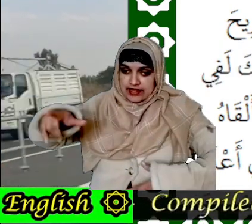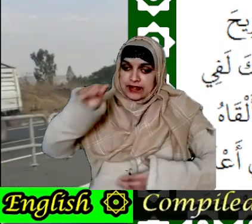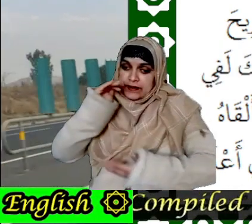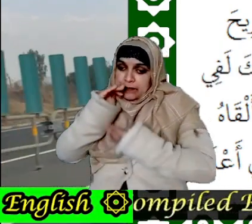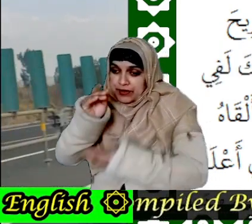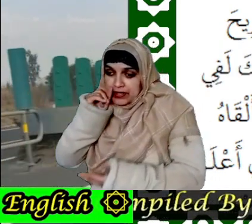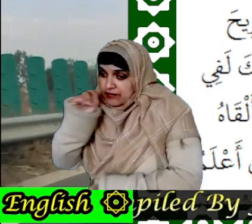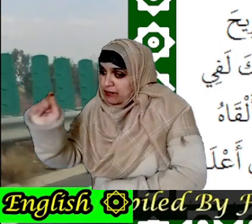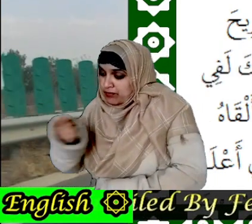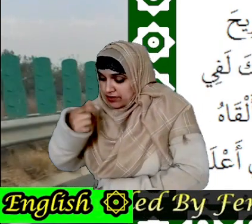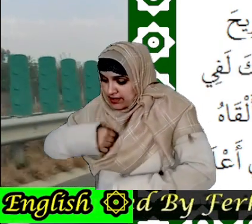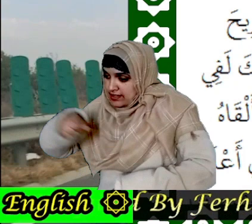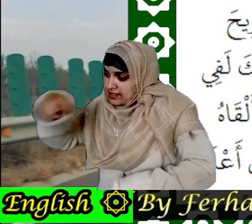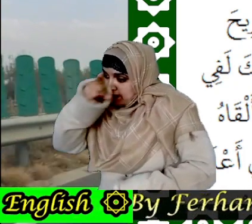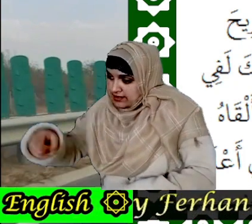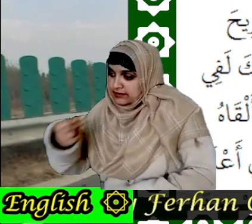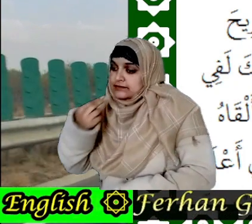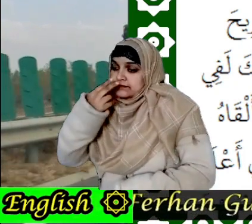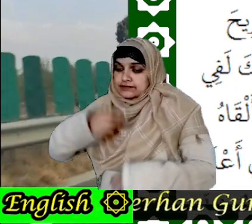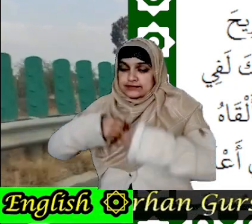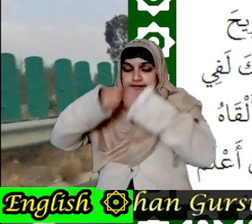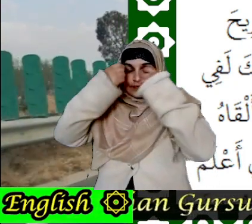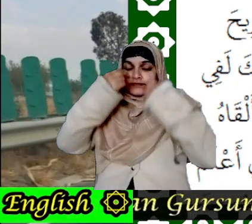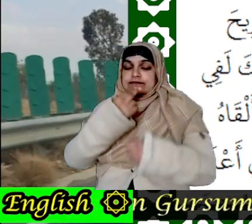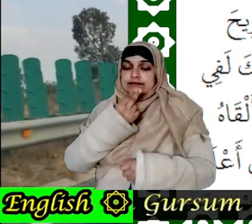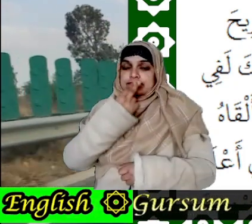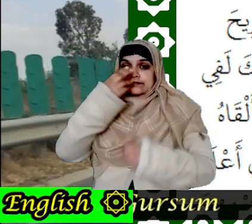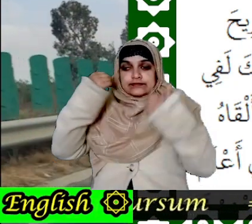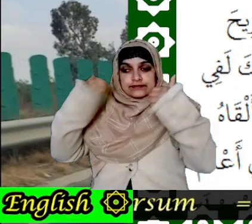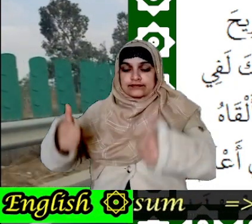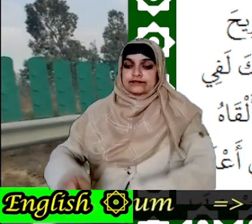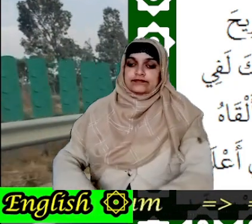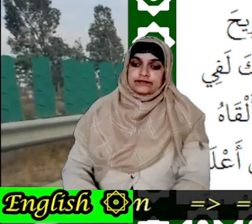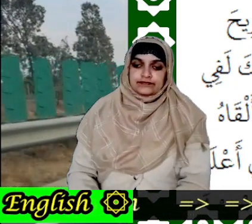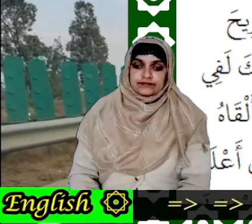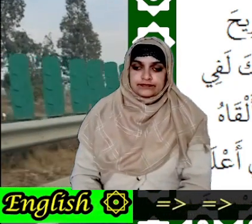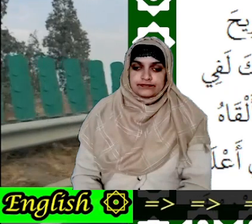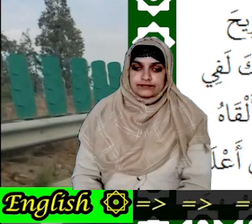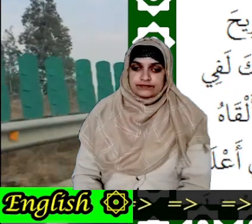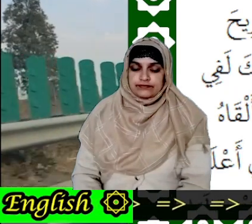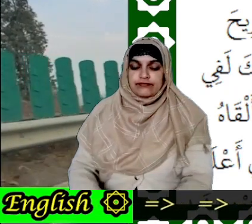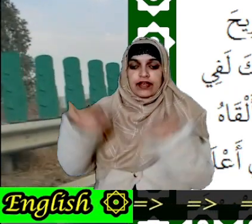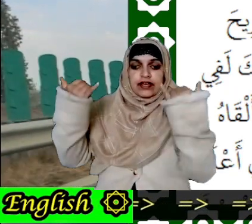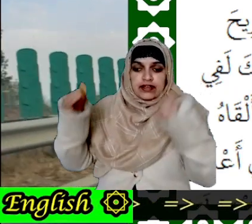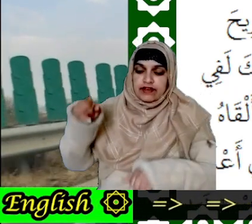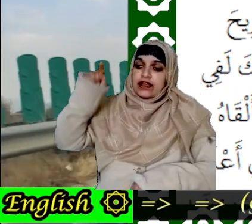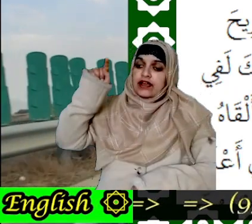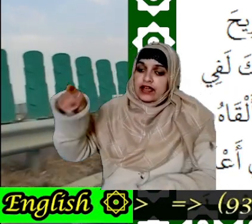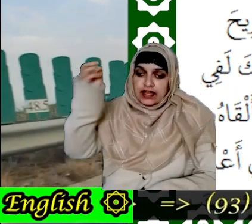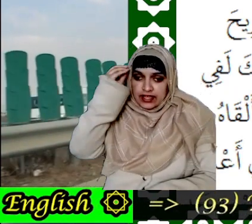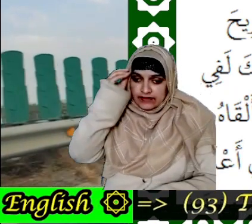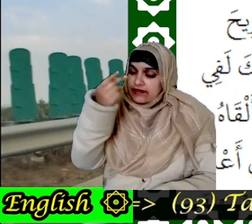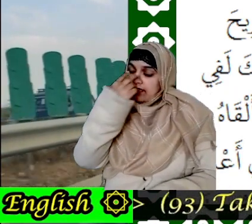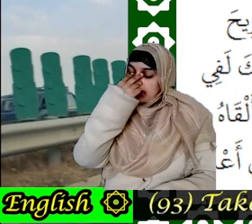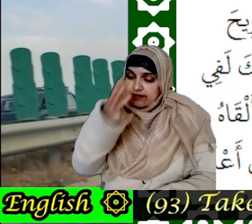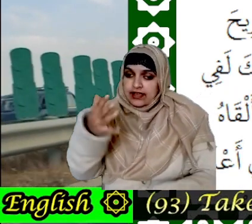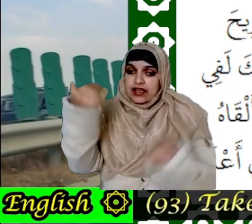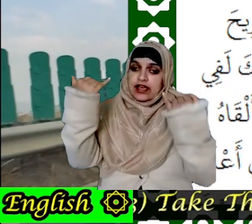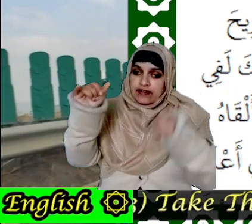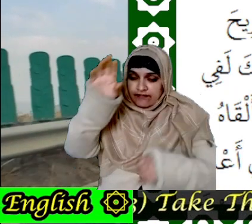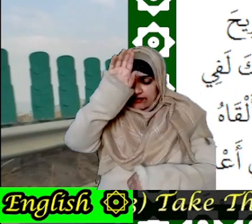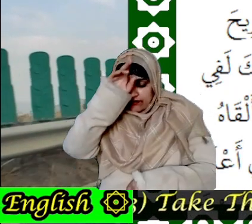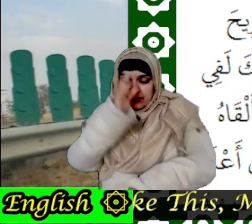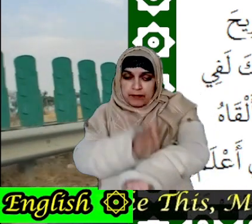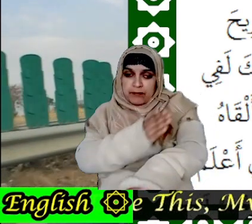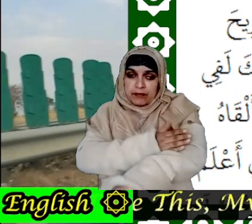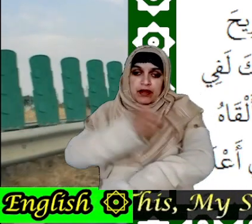كي سجرتا أجاني أسي دوغن قرو دوهن بيفني قالوا تالله ربك